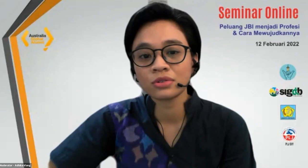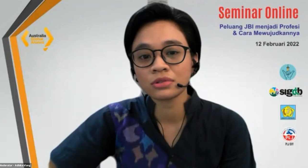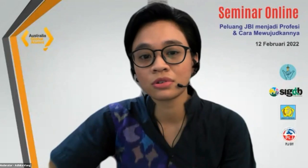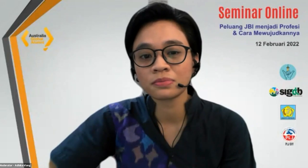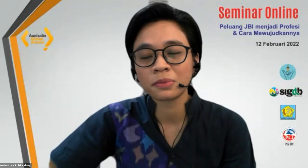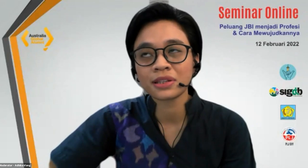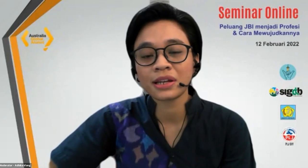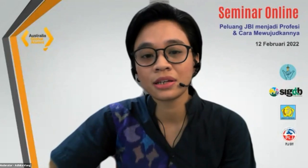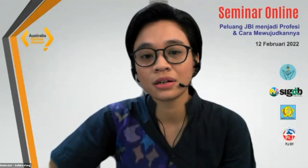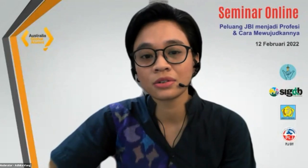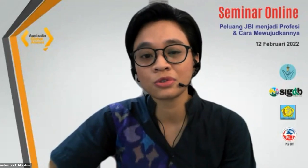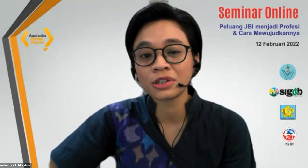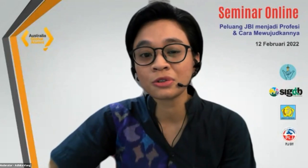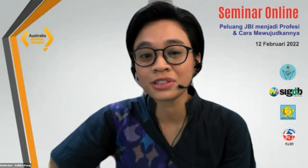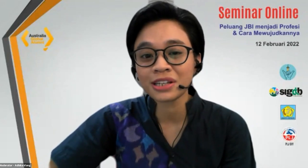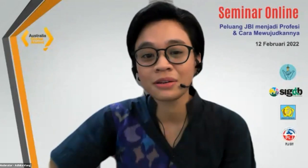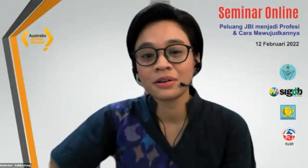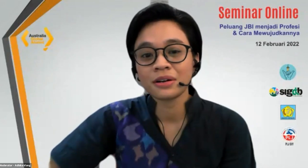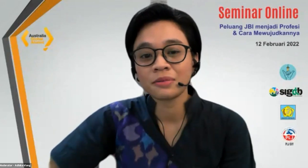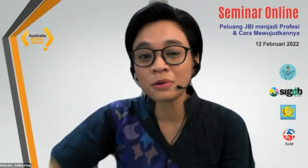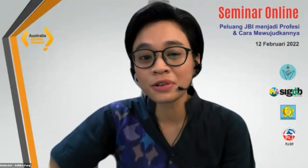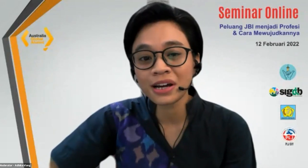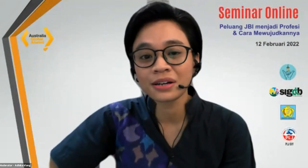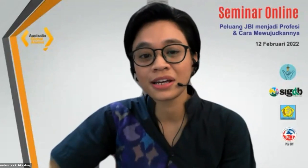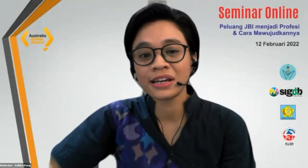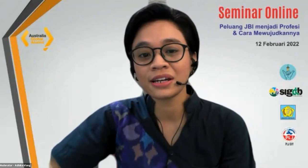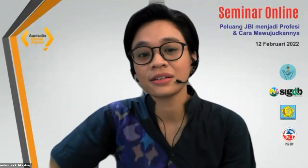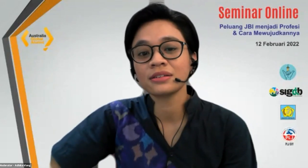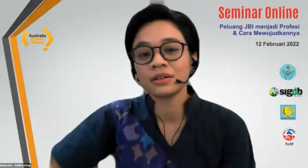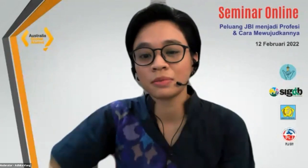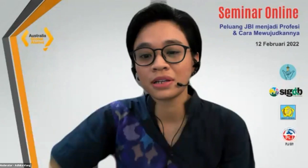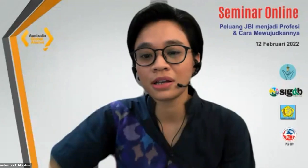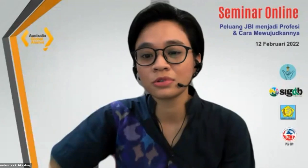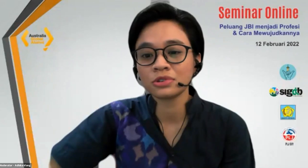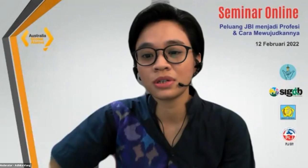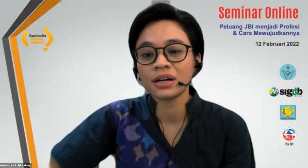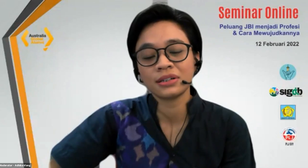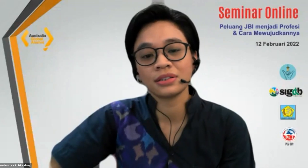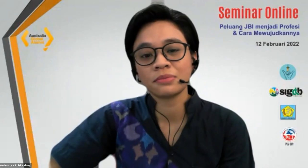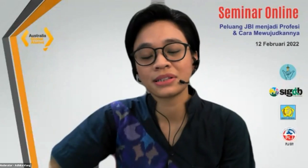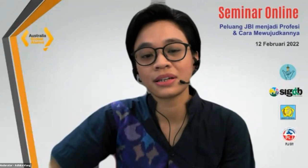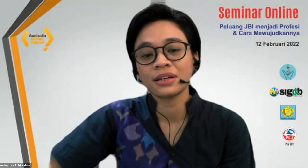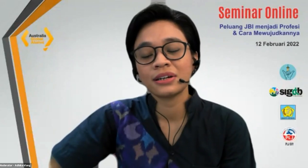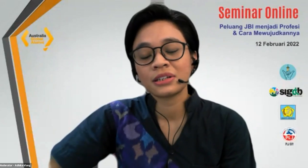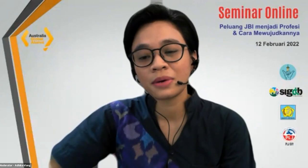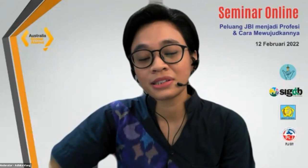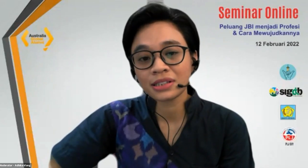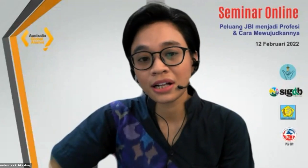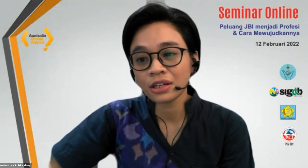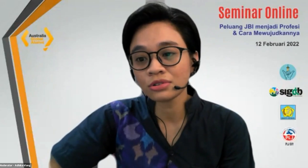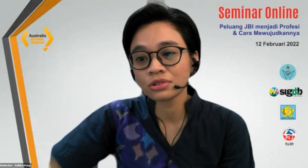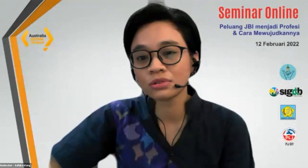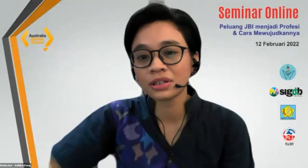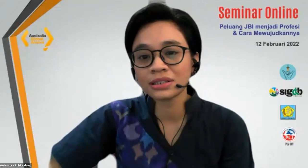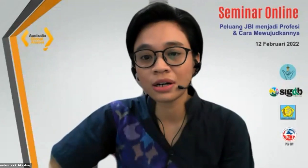bahkan unsur seperti tadi unsur industri pengguna layanan pemerintah pun juga keterlibatan Terima